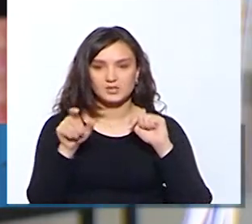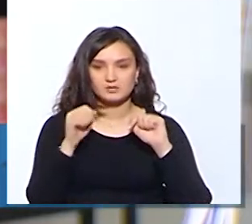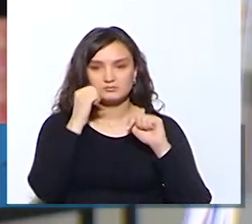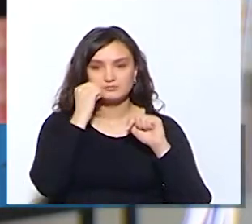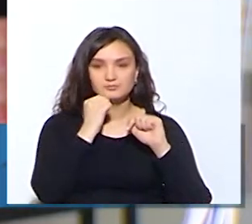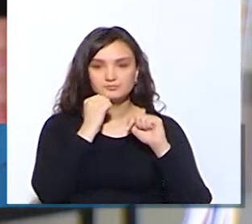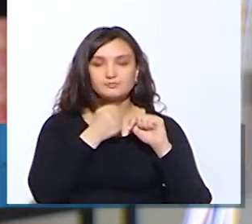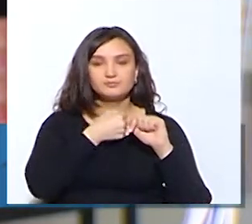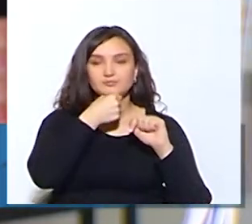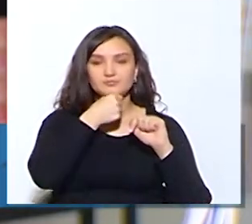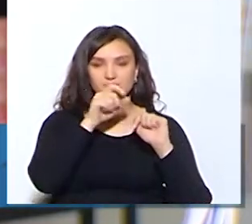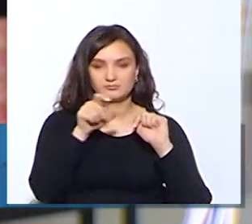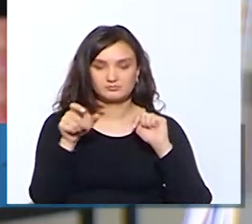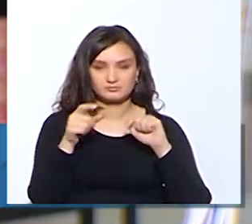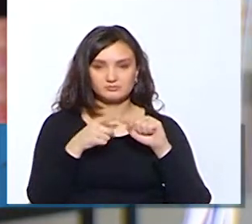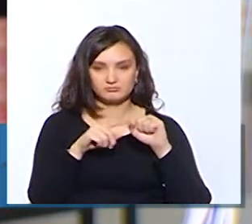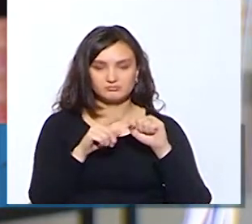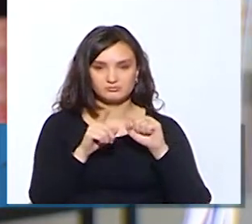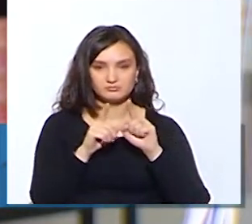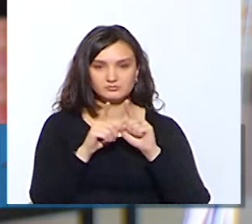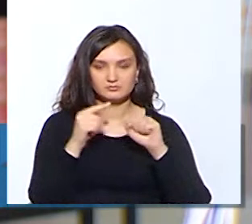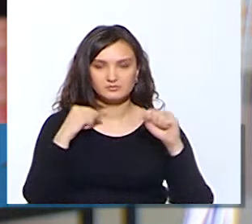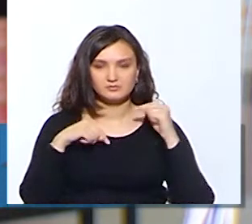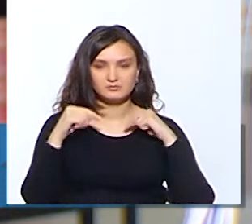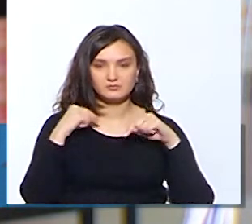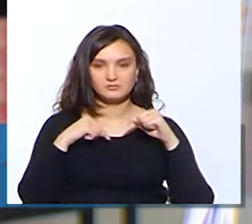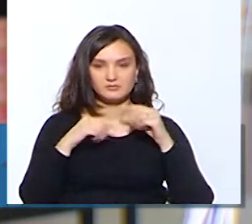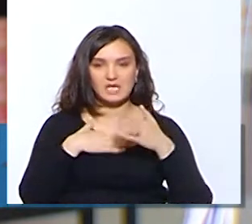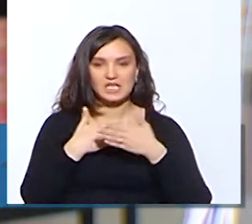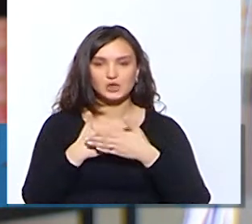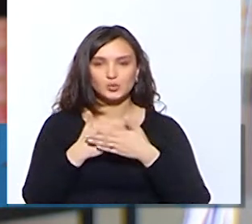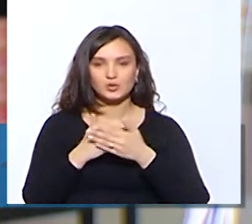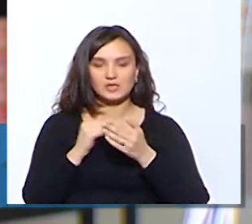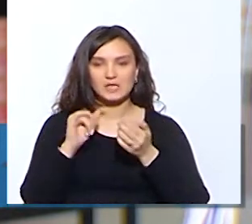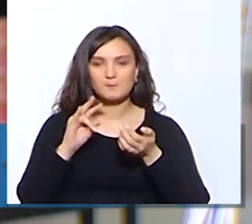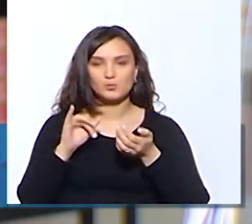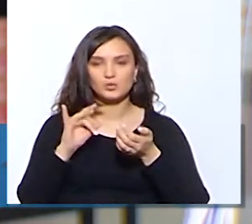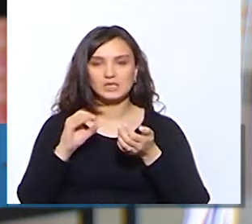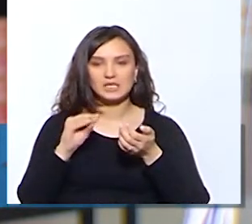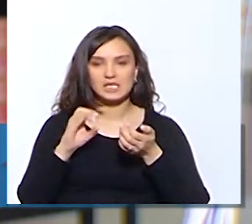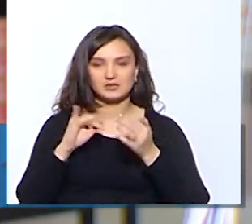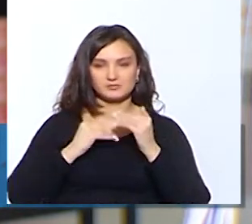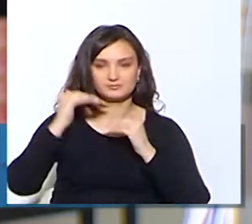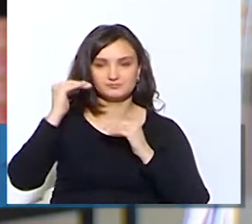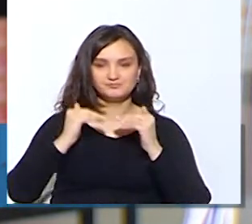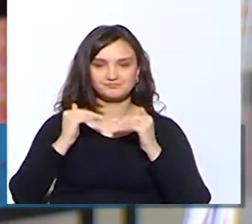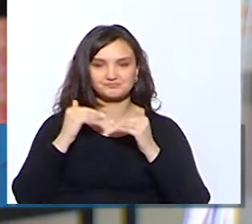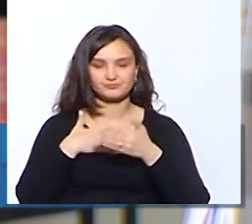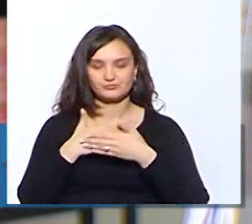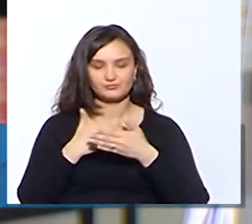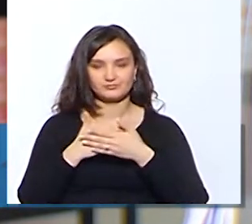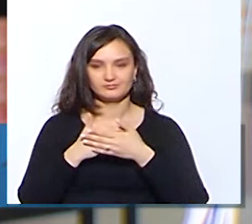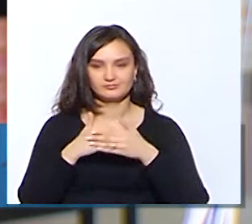ადამიანებში ასევე კლებულობს იმუნური სისტემის აქტიურობა. ანუ იმუნური სისტემაზე მოქმედებს ასაკი,